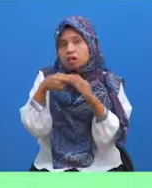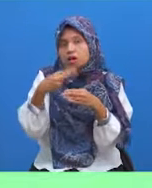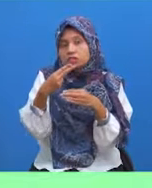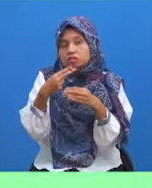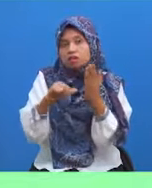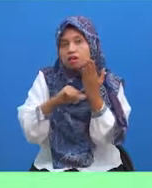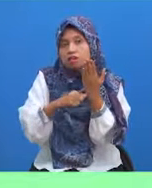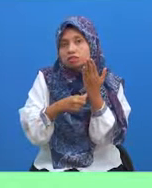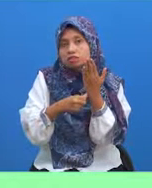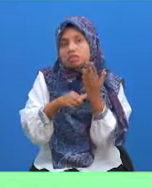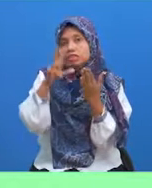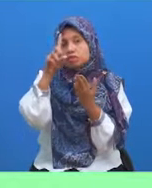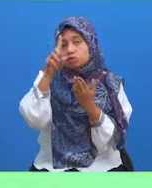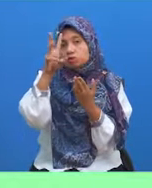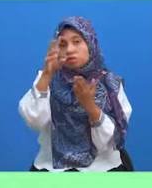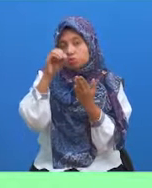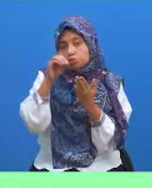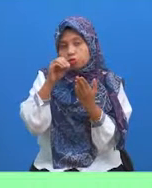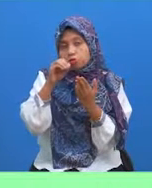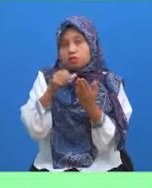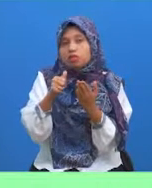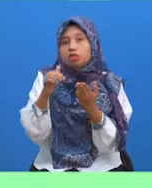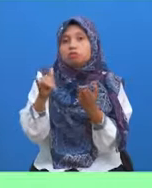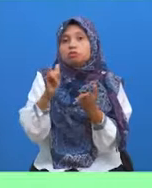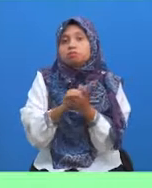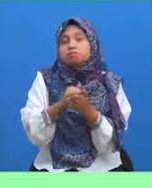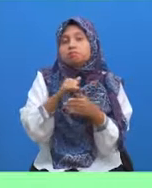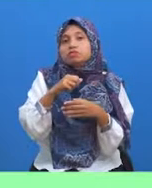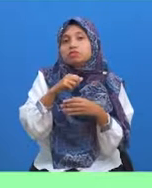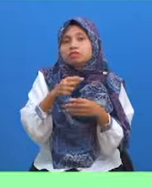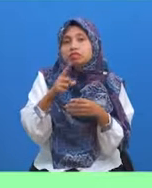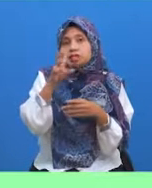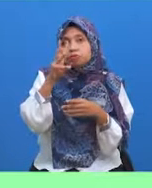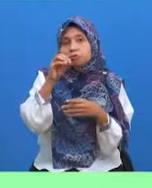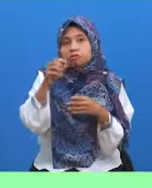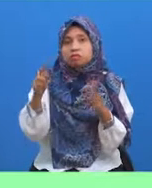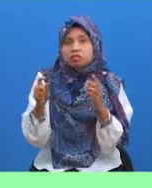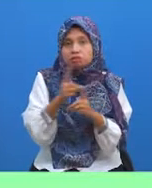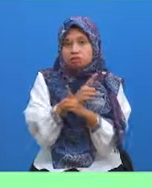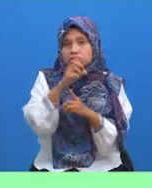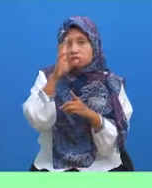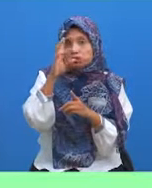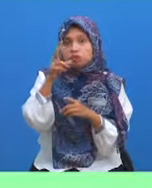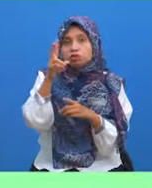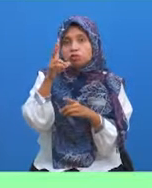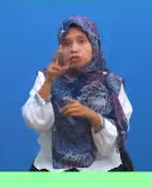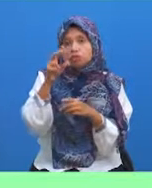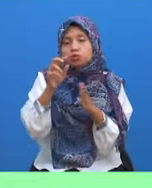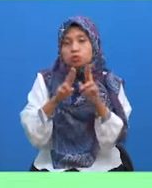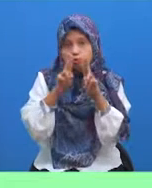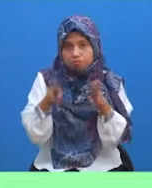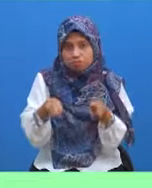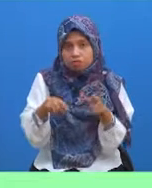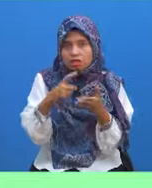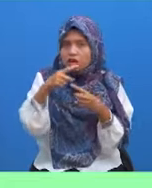sebanyak m163 itu apabila rm70 didaratkan dengan yogas unit apabila